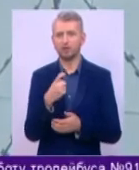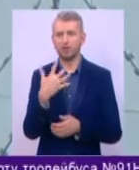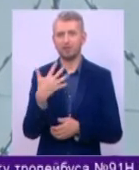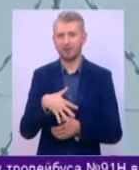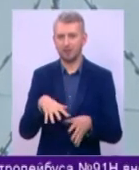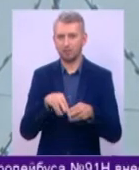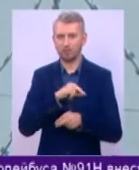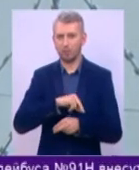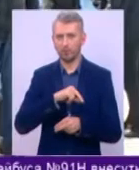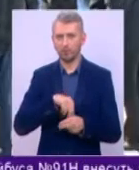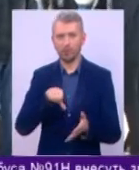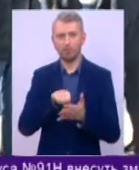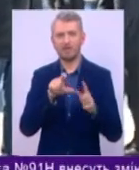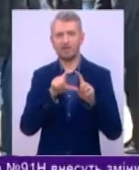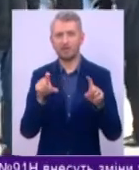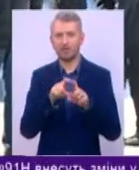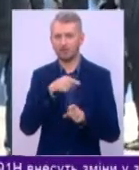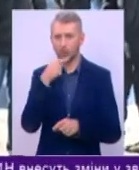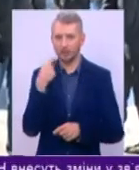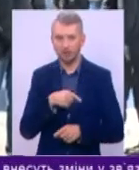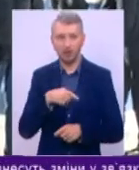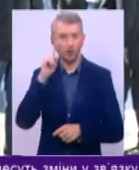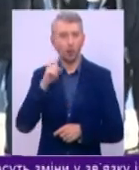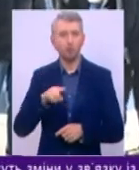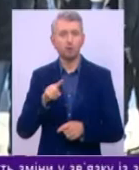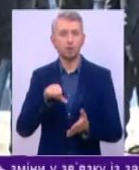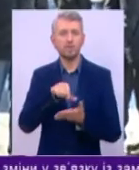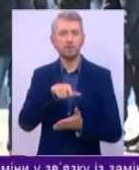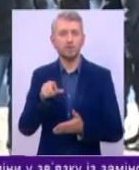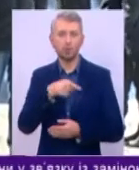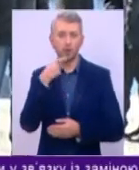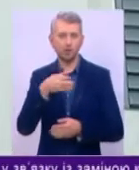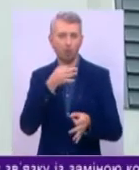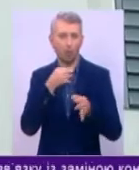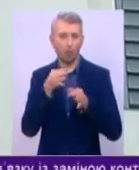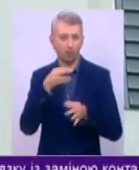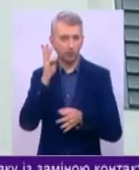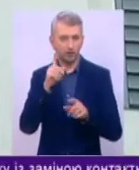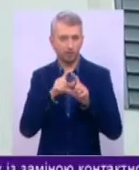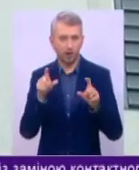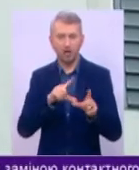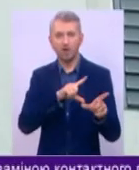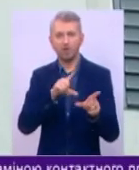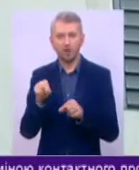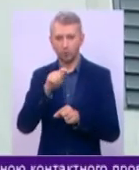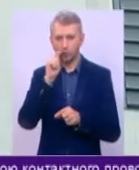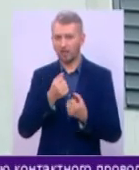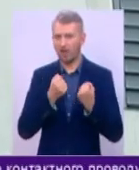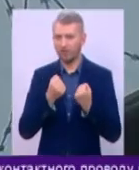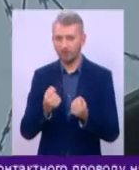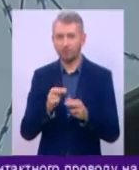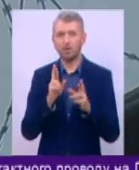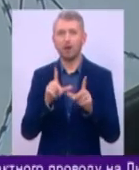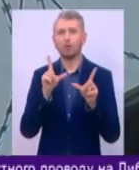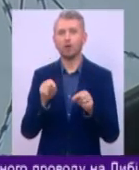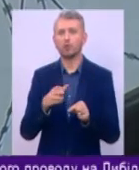150 співробітників представництв Росії. Відомо, що представники російського консульства виїхали з України автівками. Як покинули нашу